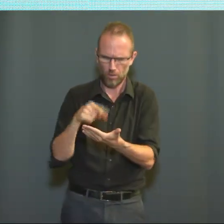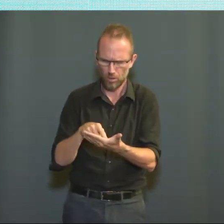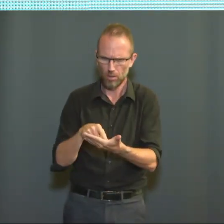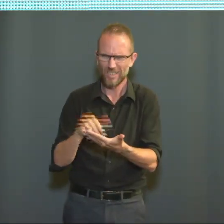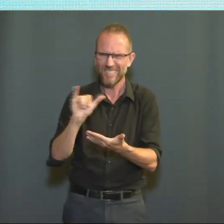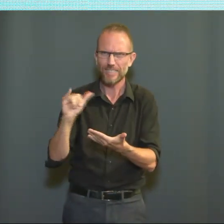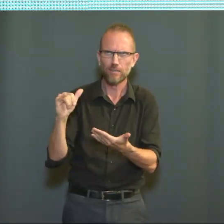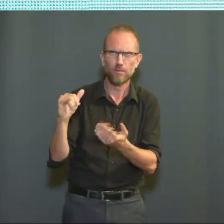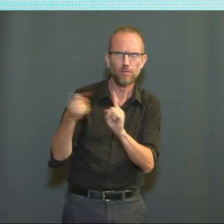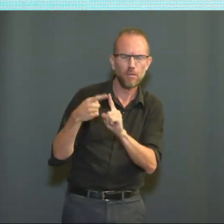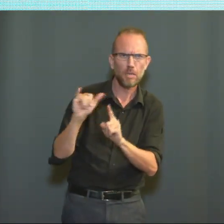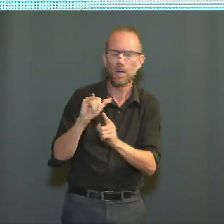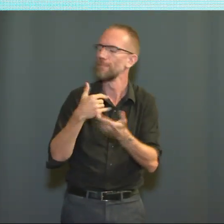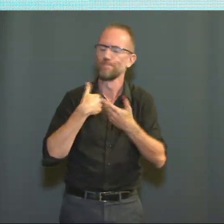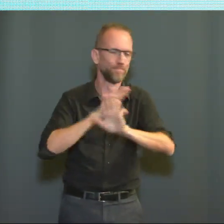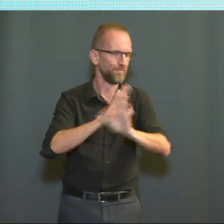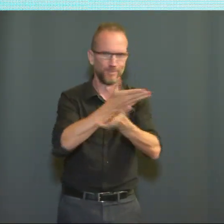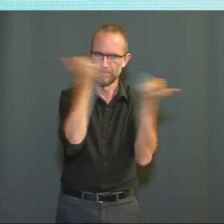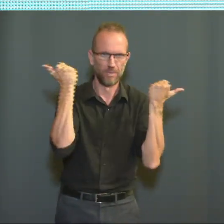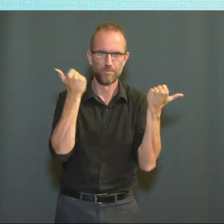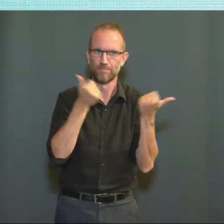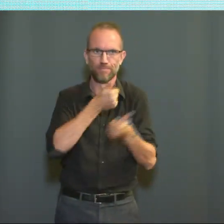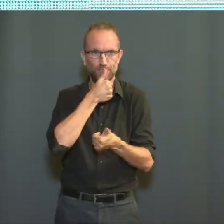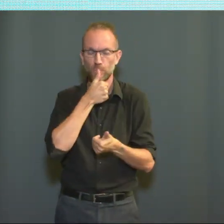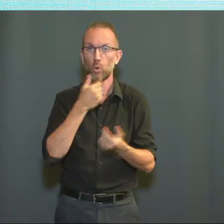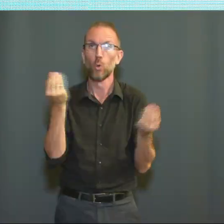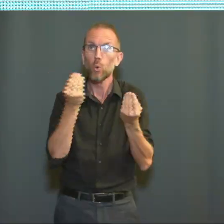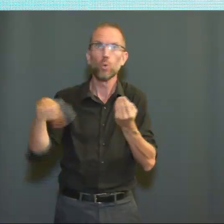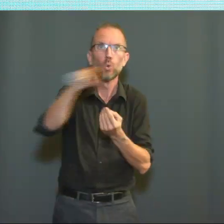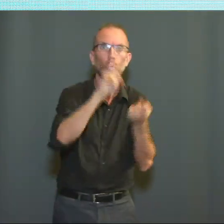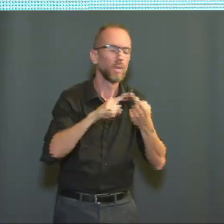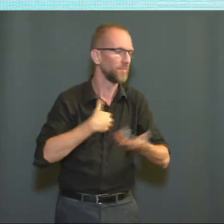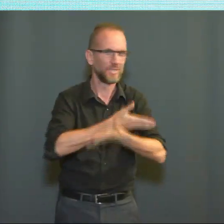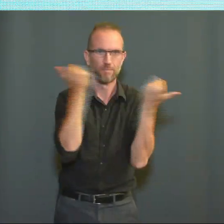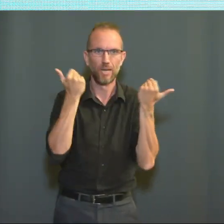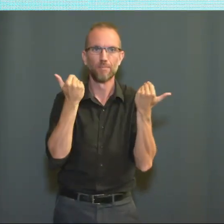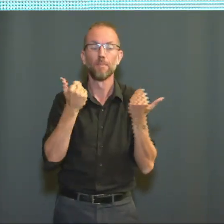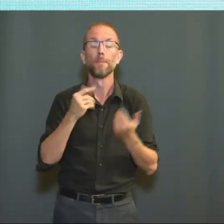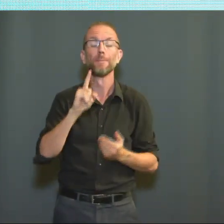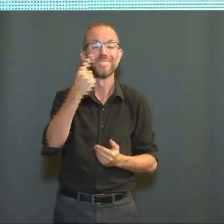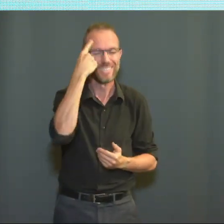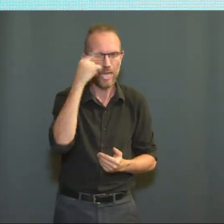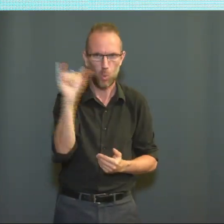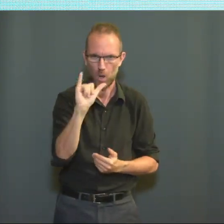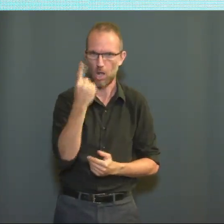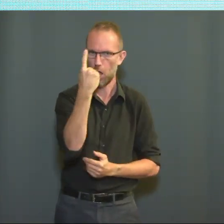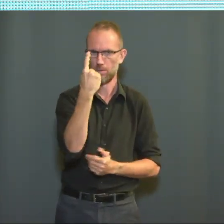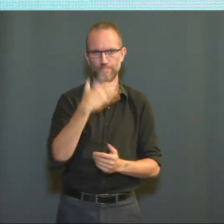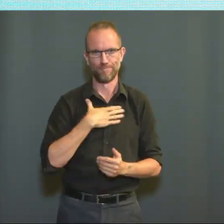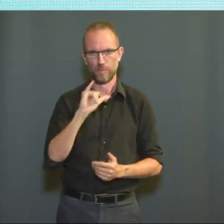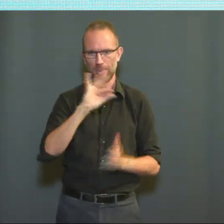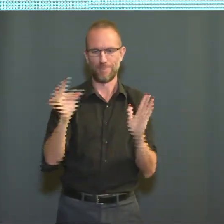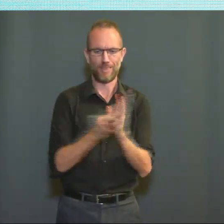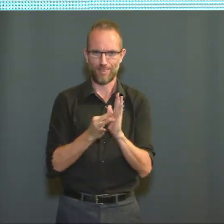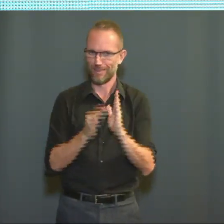le contact avec vous a eu lieu. Seule la date du contact est transmise. Et ceci est important